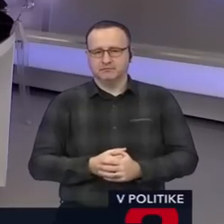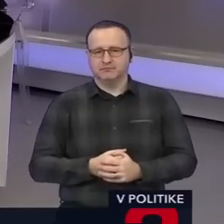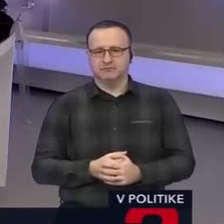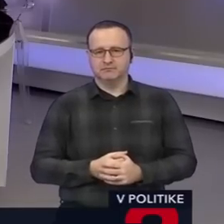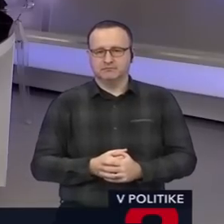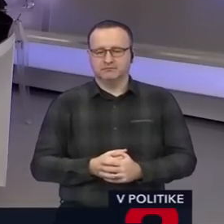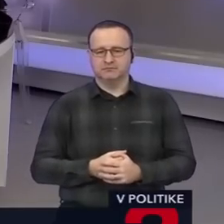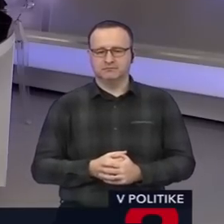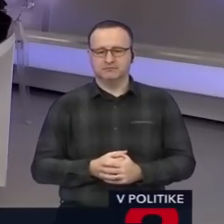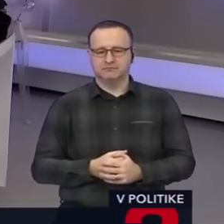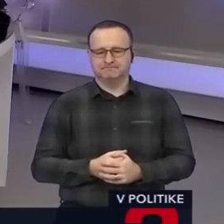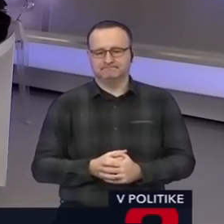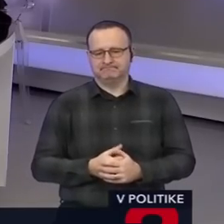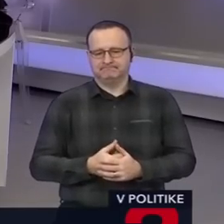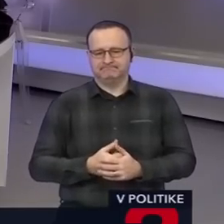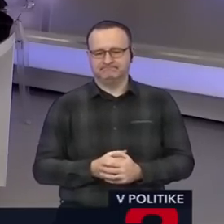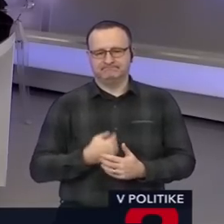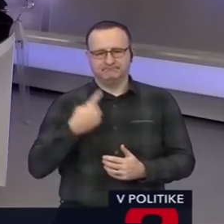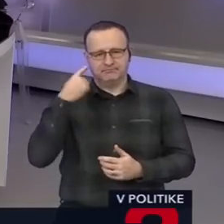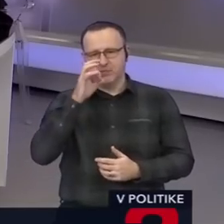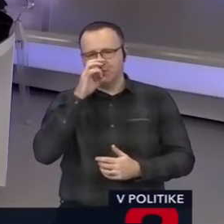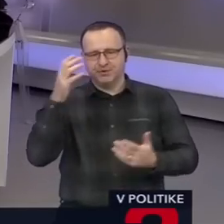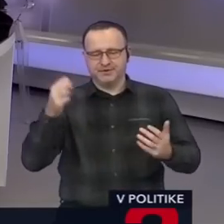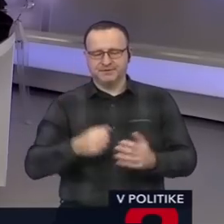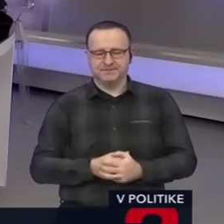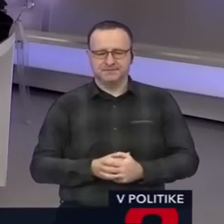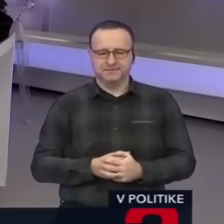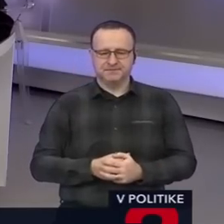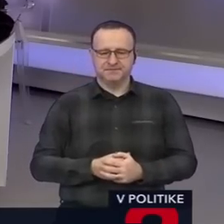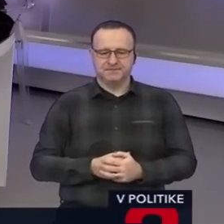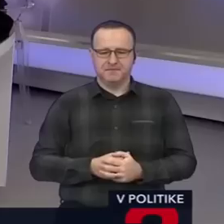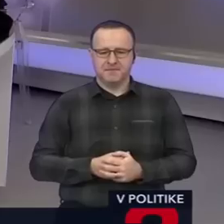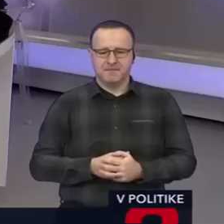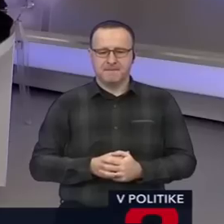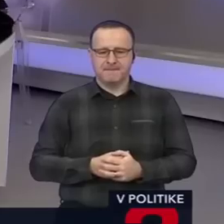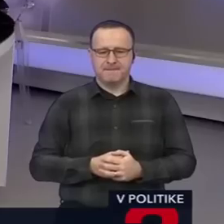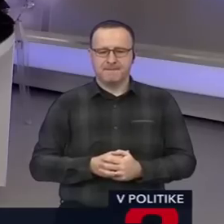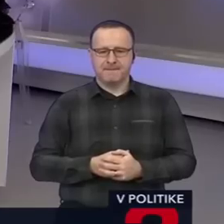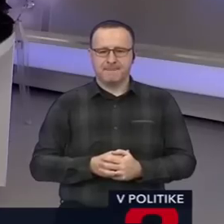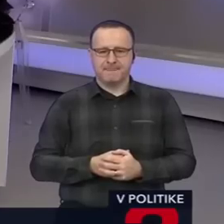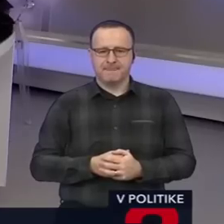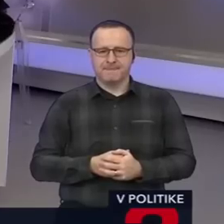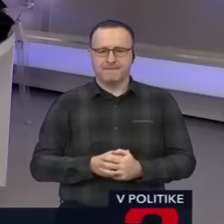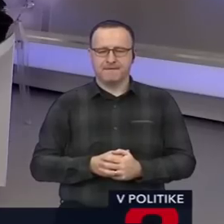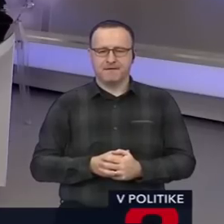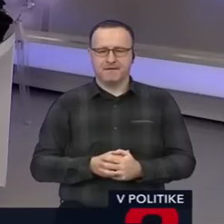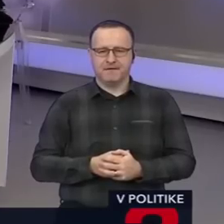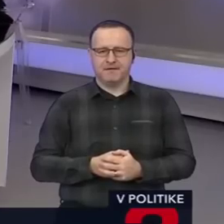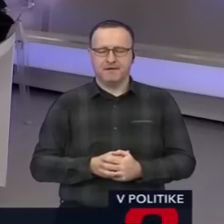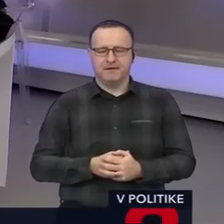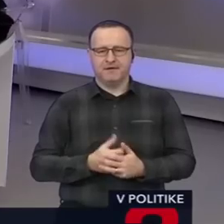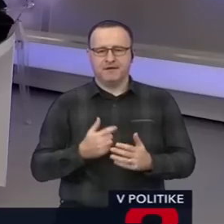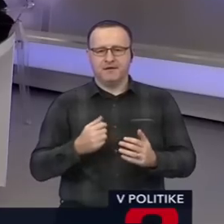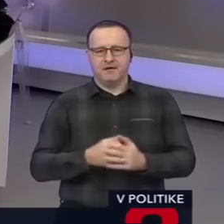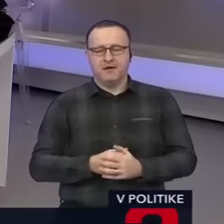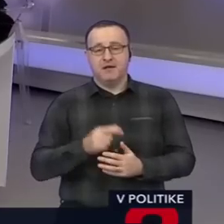zmysle OSN krajinou, ktorá bola napadnutá a má právo sa brániť. Áno, je obeťou v tomto vojnom konflikte. Presne tak. A charta OSN hovorí, že nielen, že